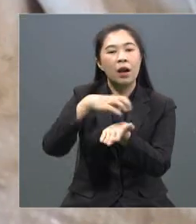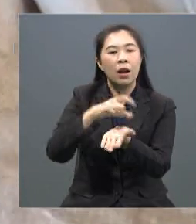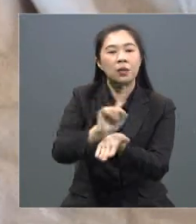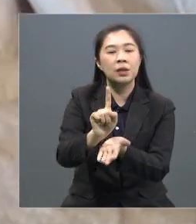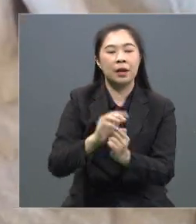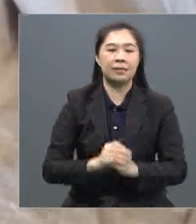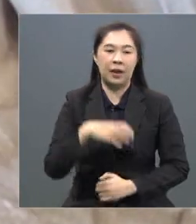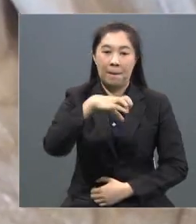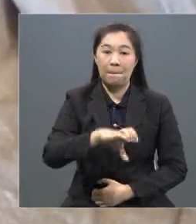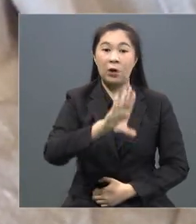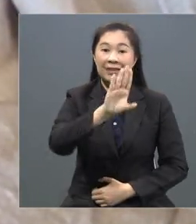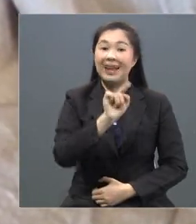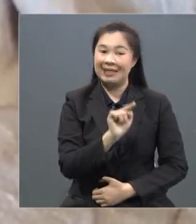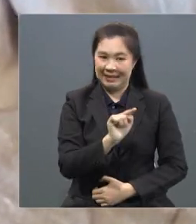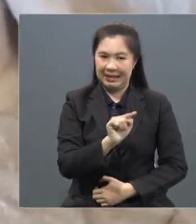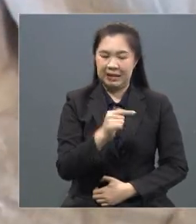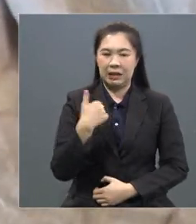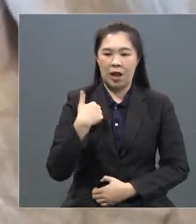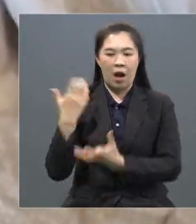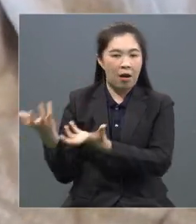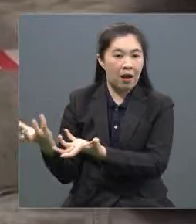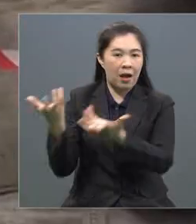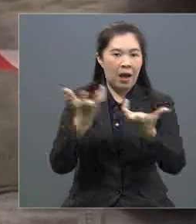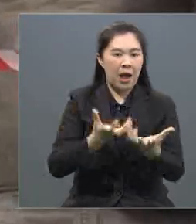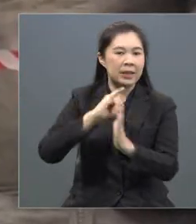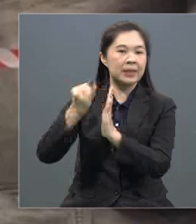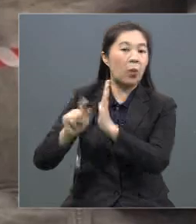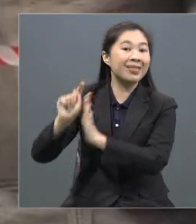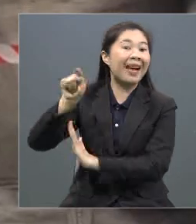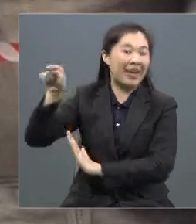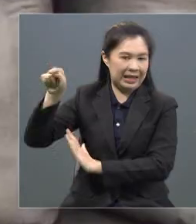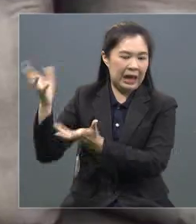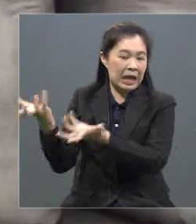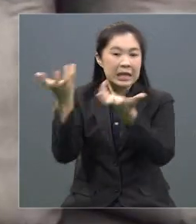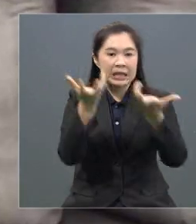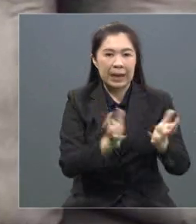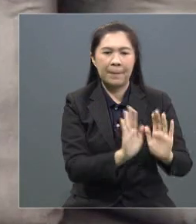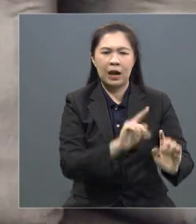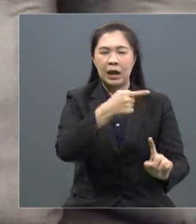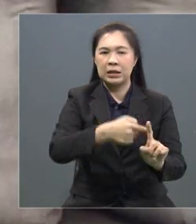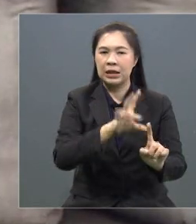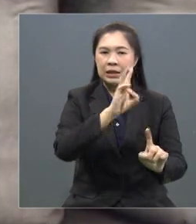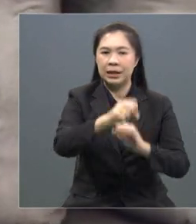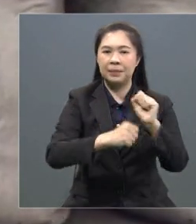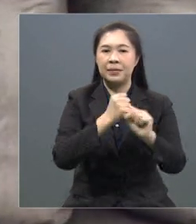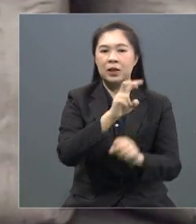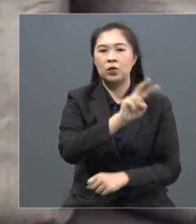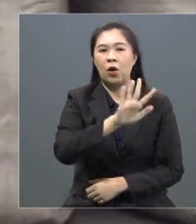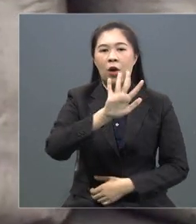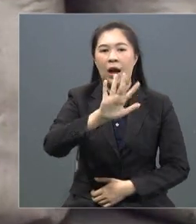ว่าบริษัทขนย้ายกากแคดเมียมและสังกสีจากจังหวัดตากมาเก็บไว้ในพื้นที่ตั้งแต่เดือนสิงหาคม